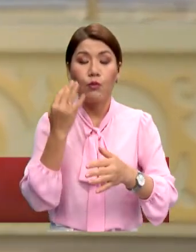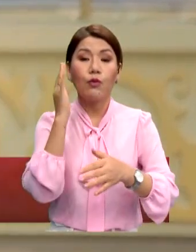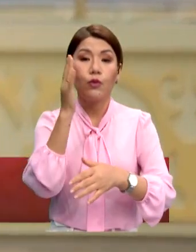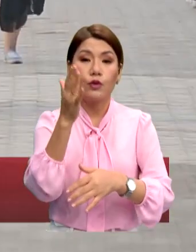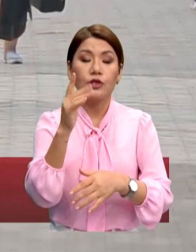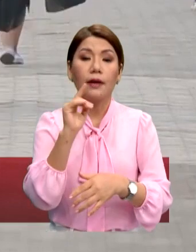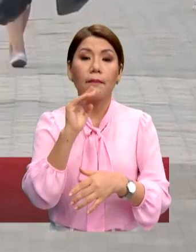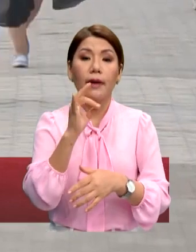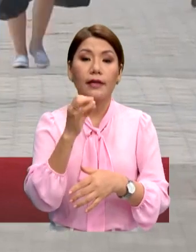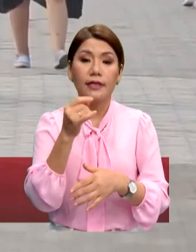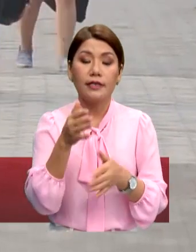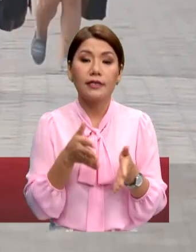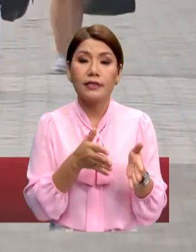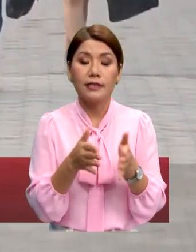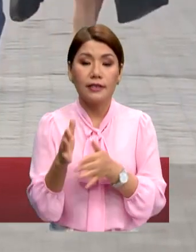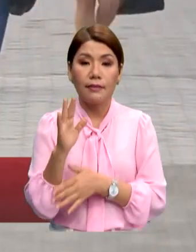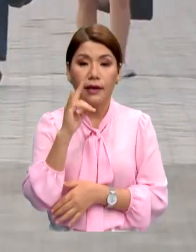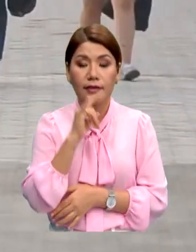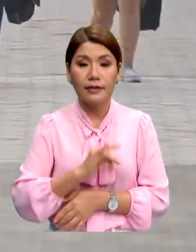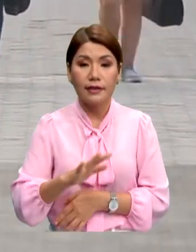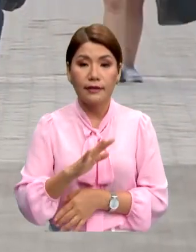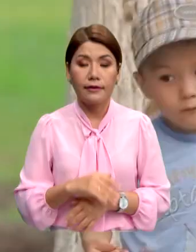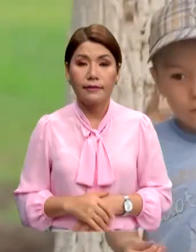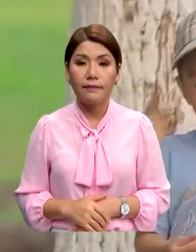будущее политической системы Казахстана.